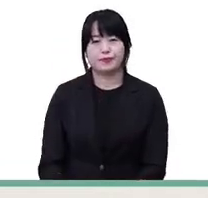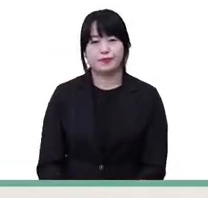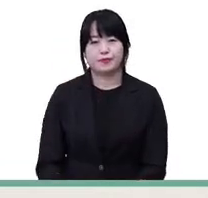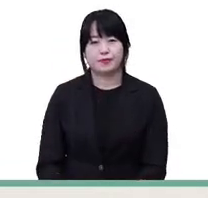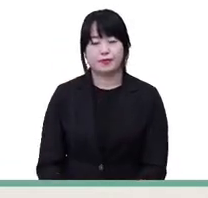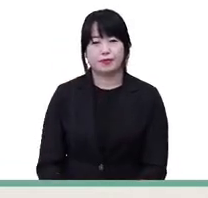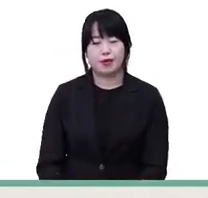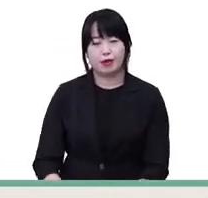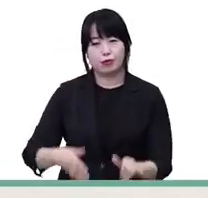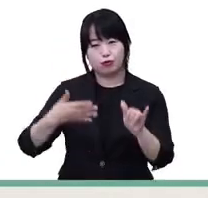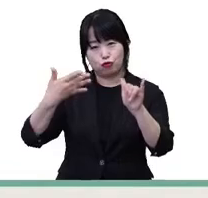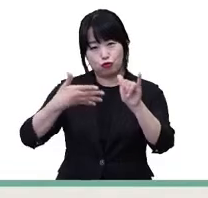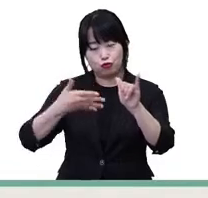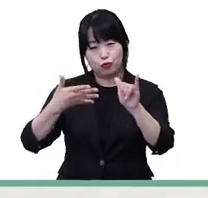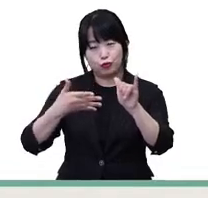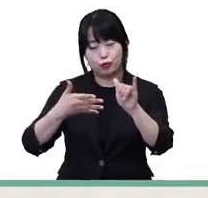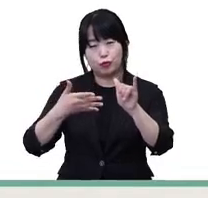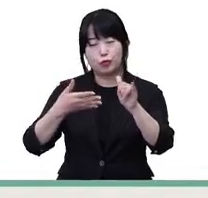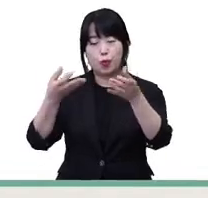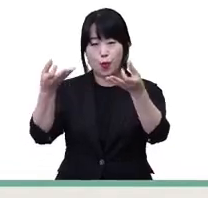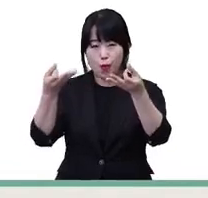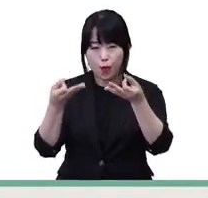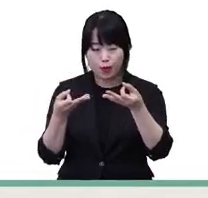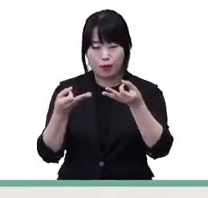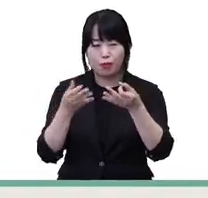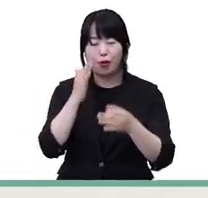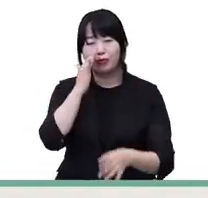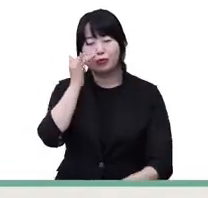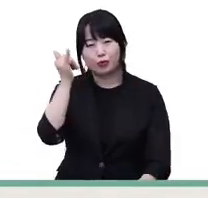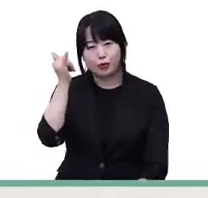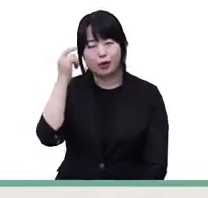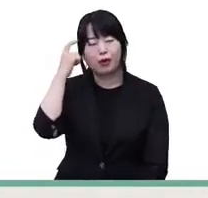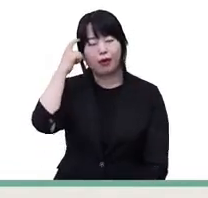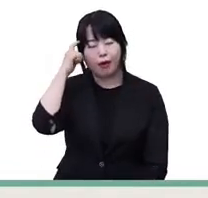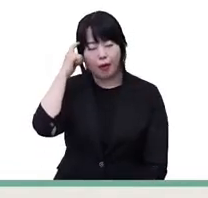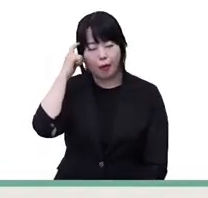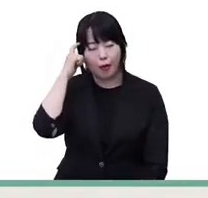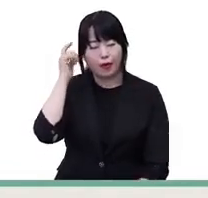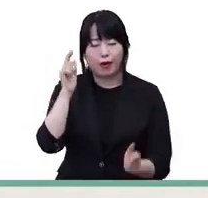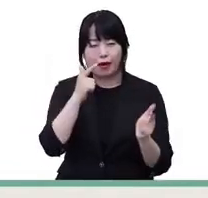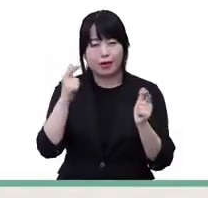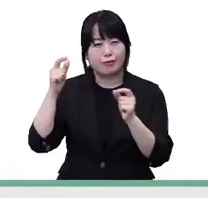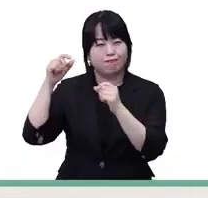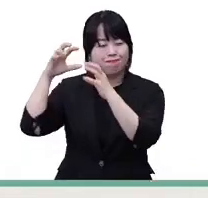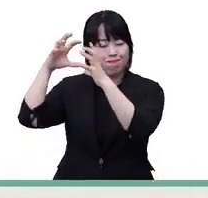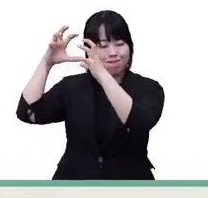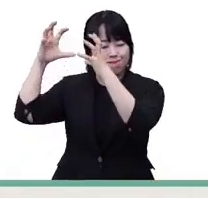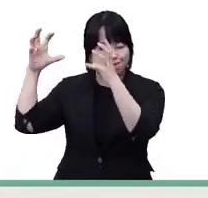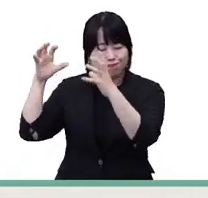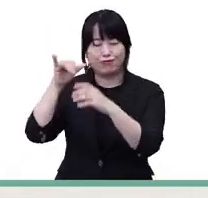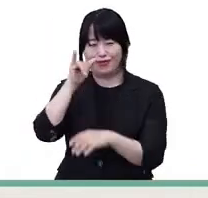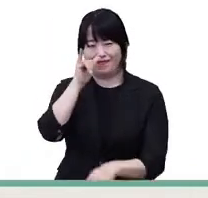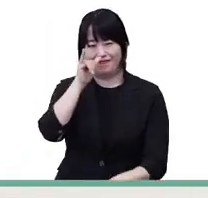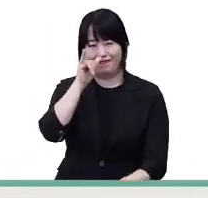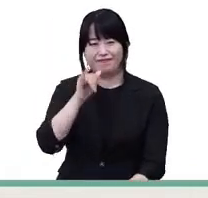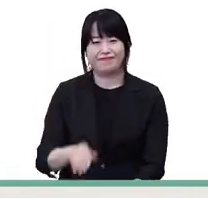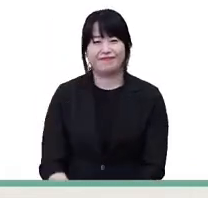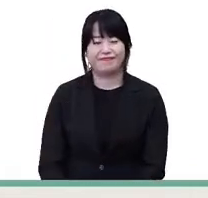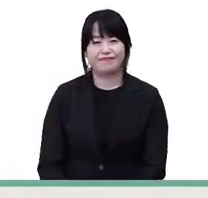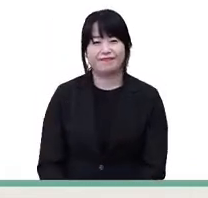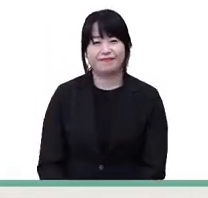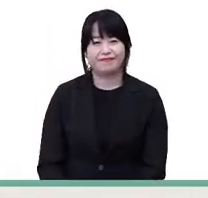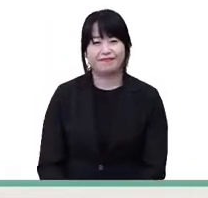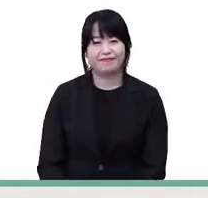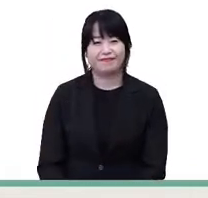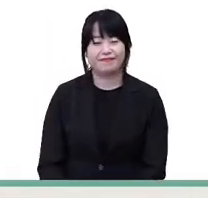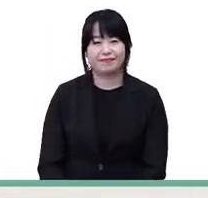지금 유튜브를 보시는 부모님들 머릿속을 지나갔을 겁니다. 아무리 흥미진진한 이야기를 하더라도요. 지금 이 시간